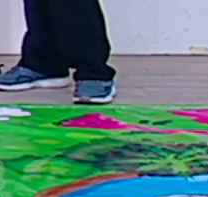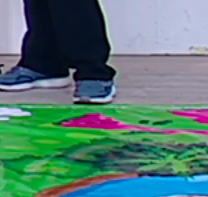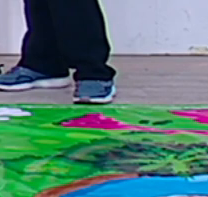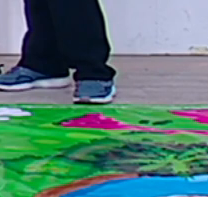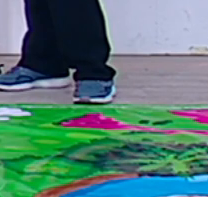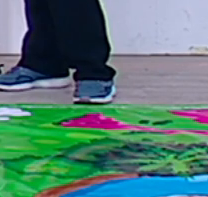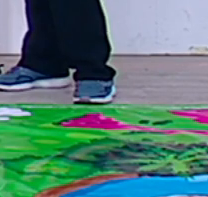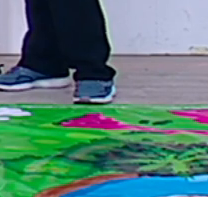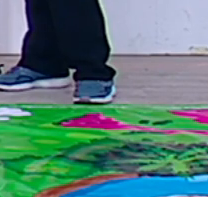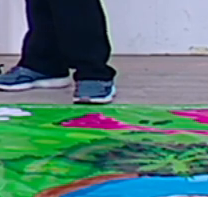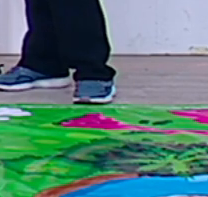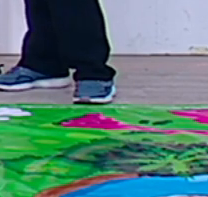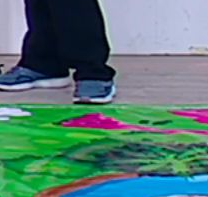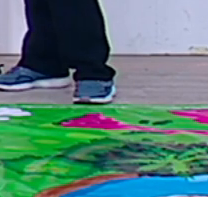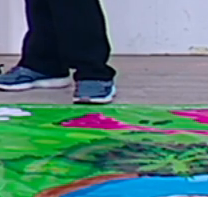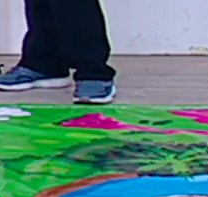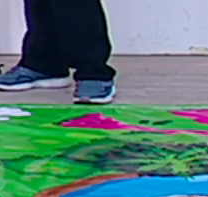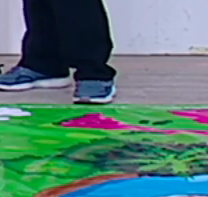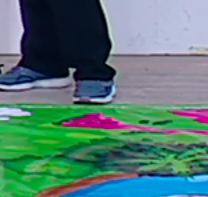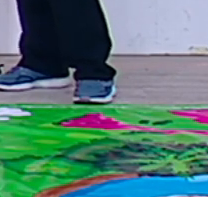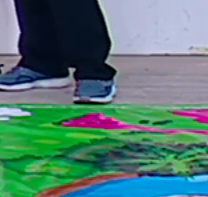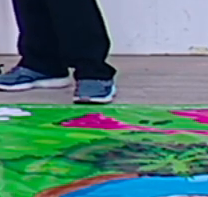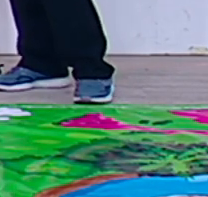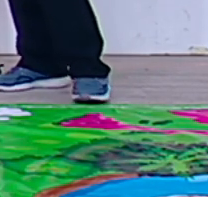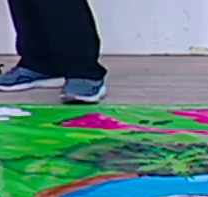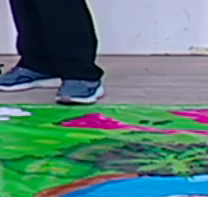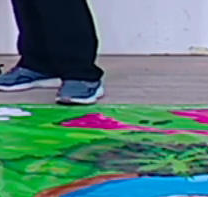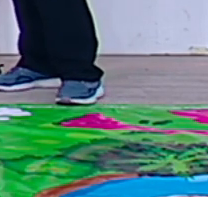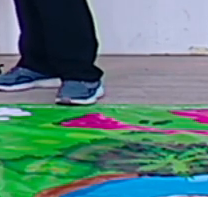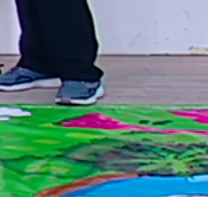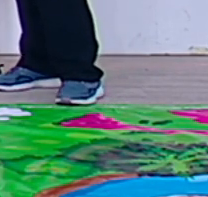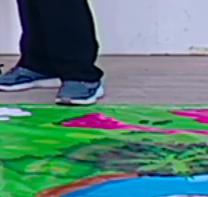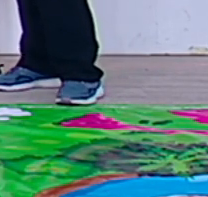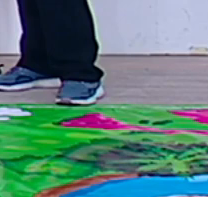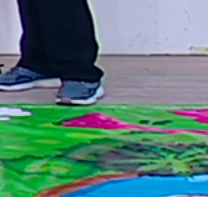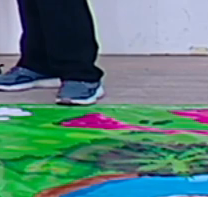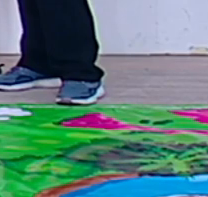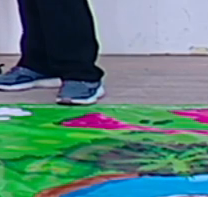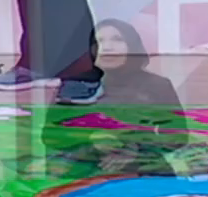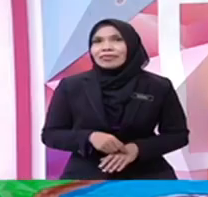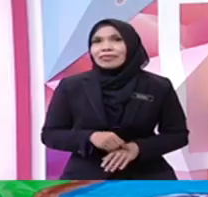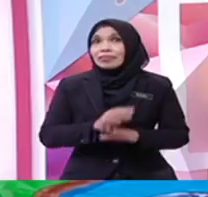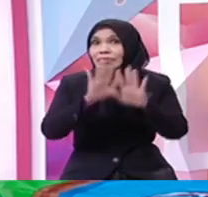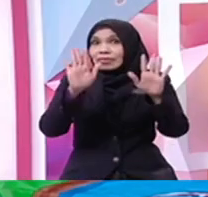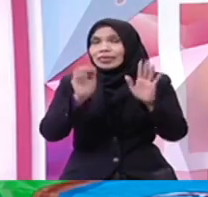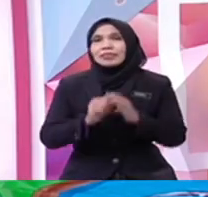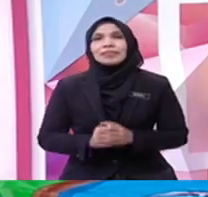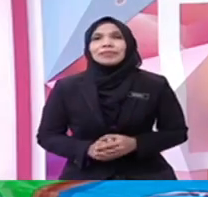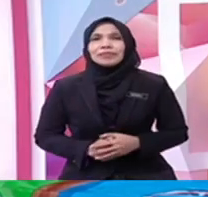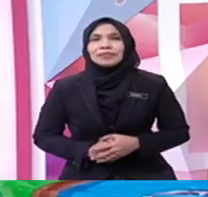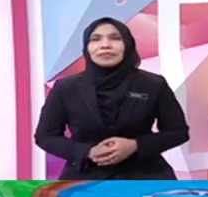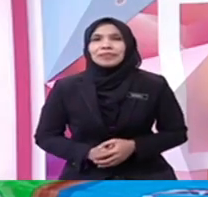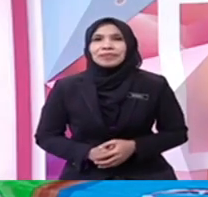video enggak yang ke heels pilih tiada masalah isu Eh sengojo misi untuk disampaikan